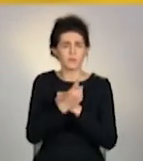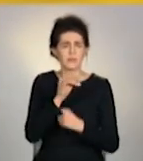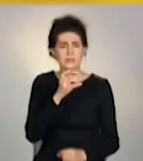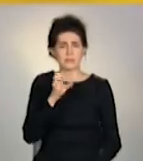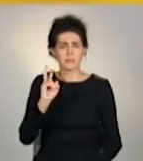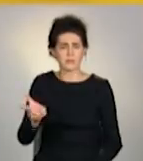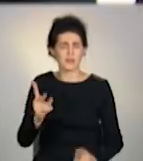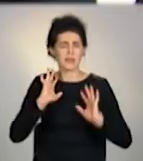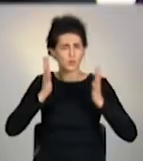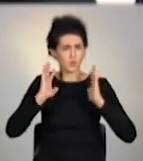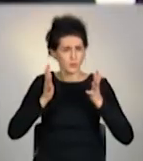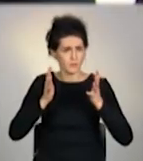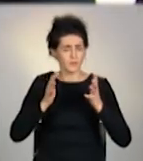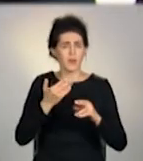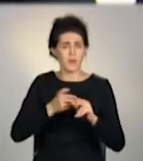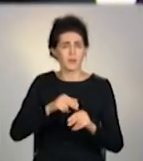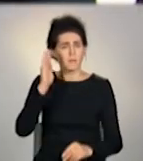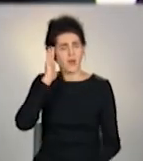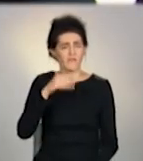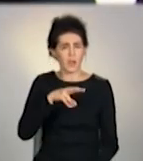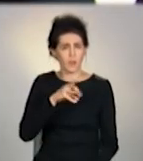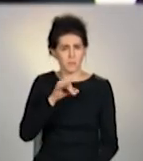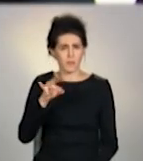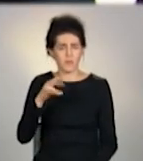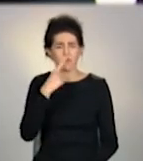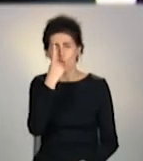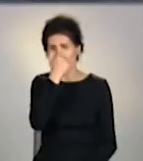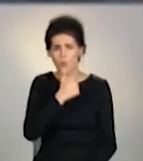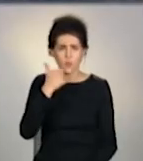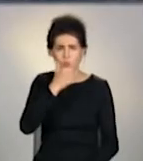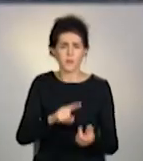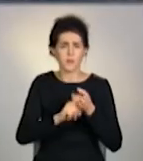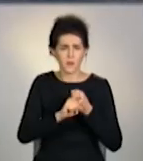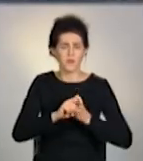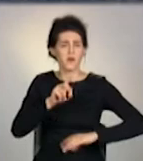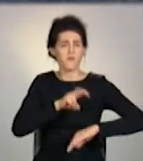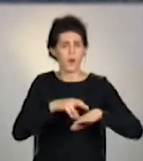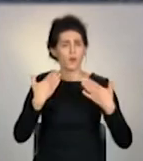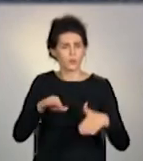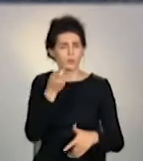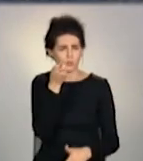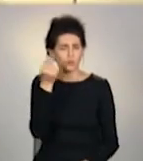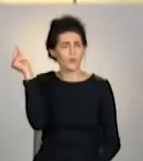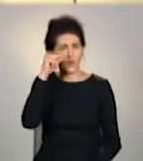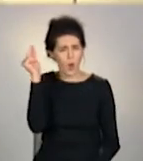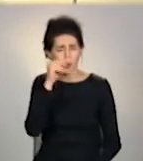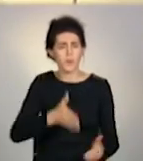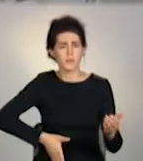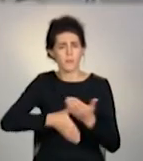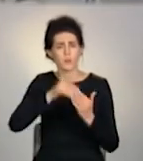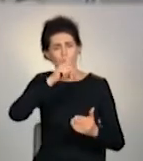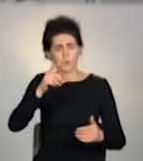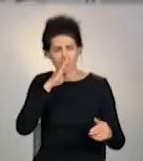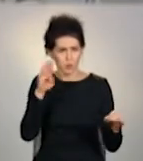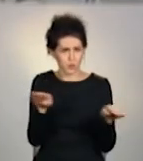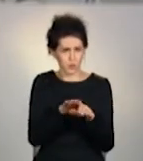виникнення інсульту. Юрій Фломін каже, за рік пандемії лікарі вже навчилися допомагати пацієнтам у більшості подібних